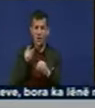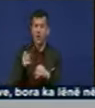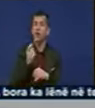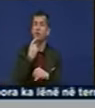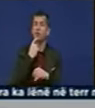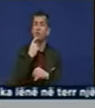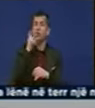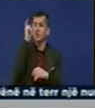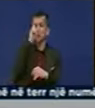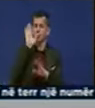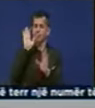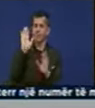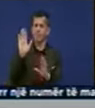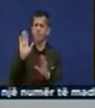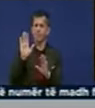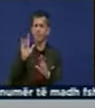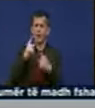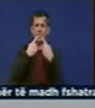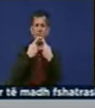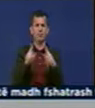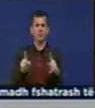të formës qirile.